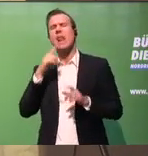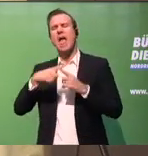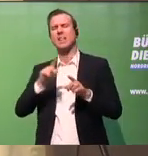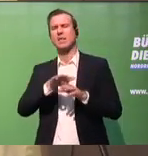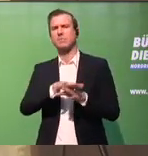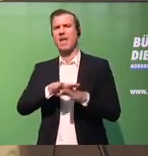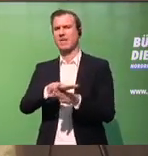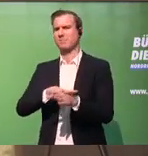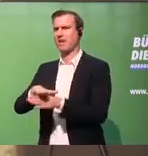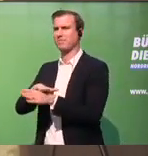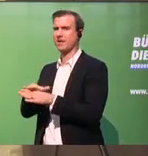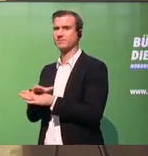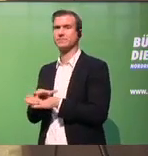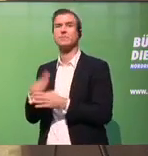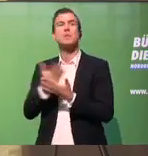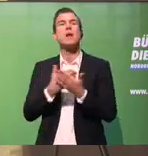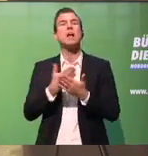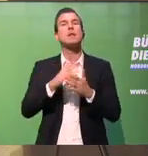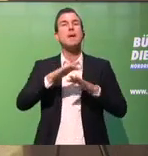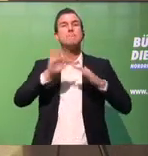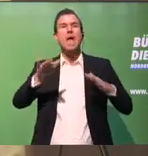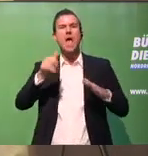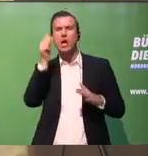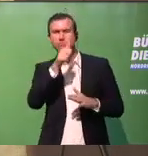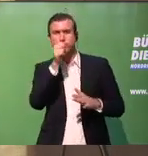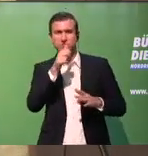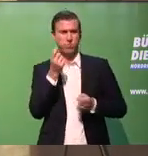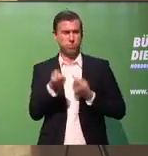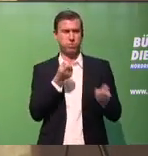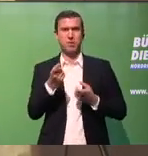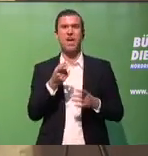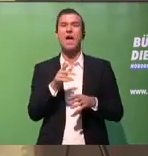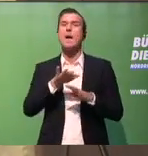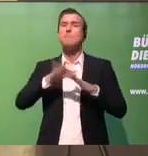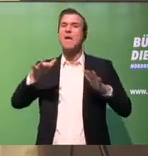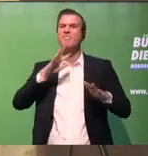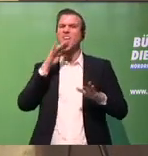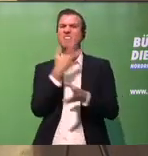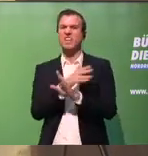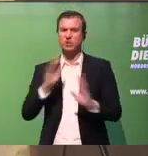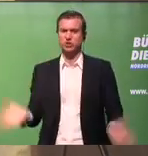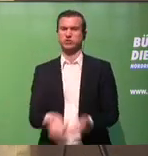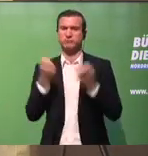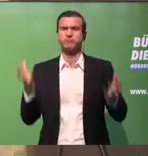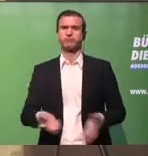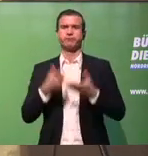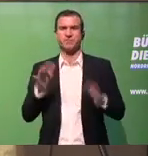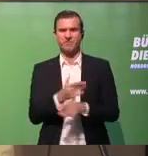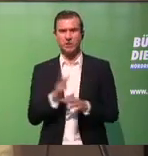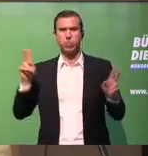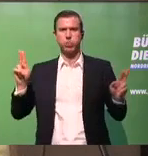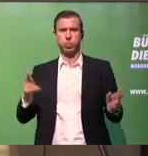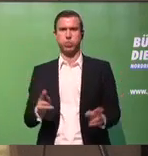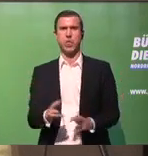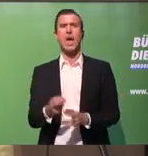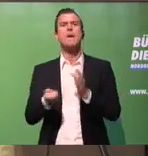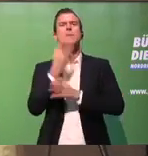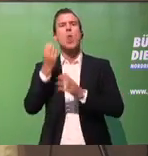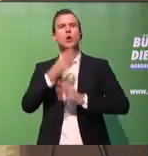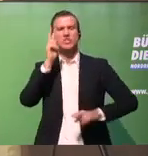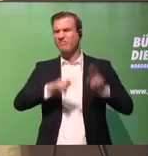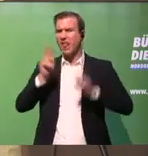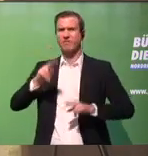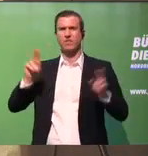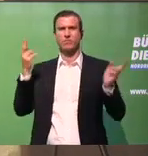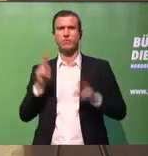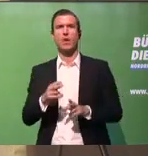Bereiche. Seht die Verschmutzung der Meere an, das Überfischen der Meere, Verlust von Wäldern, von biologischer Vielfalt, die